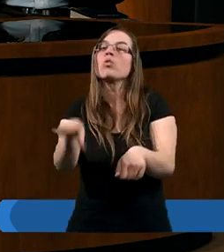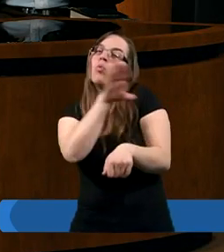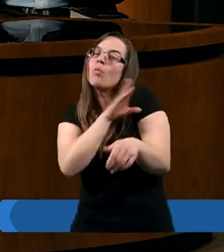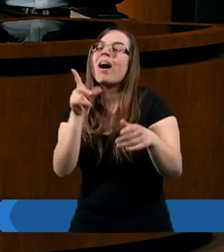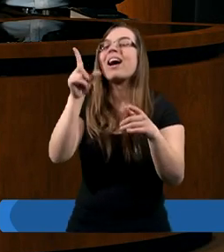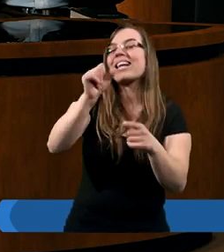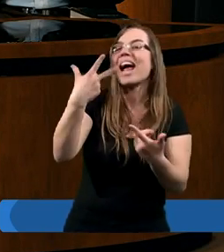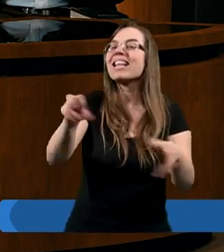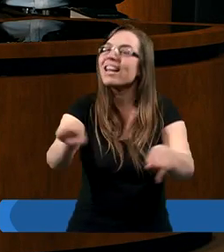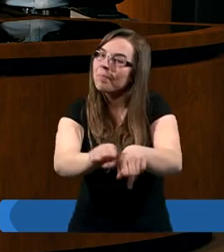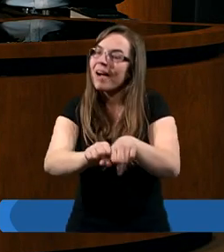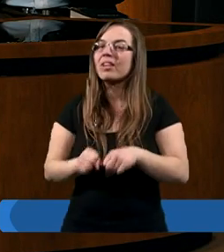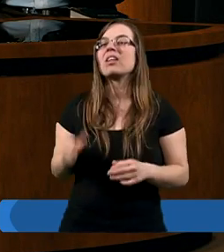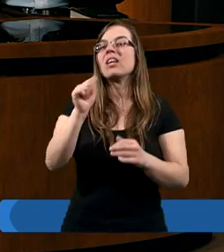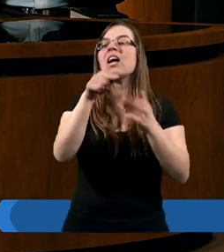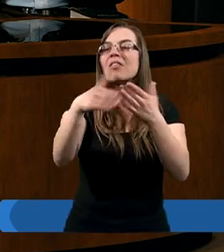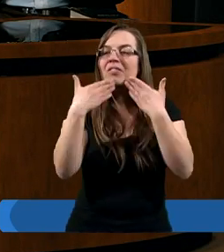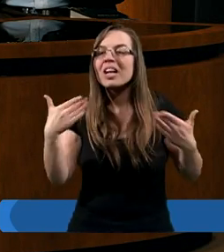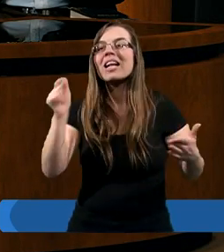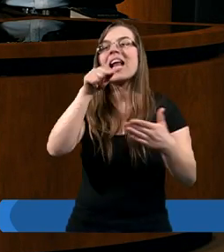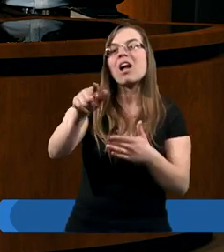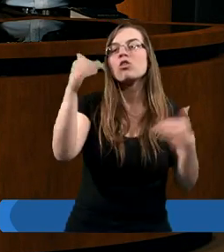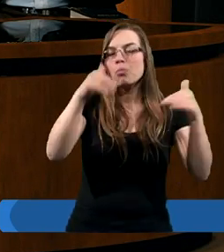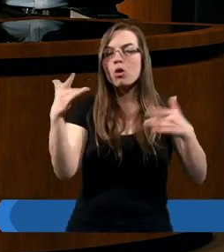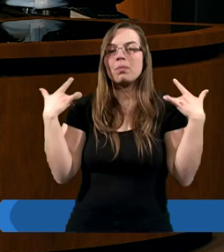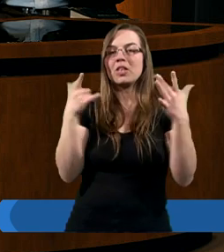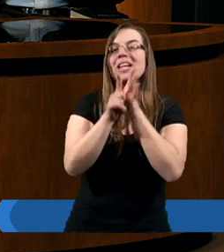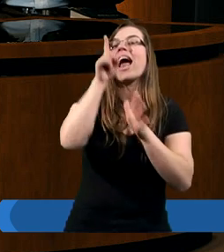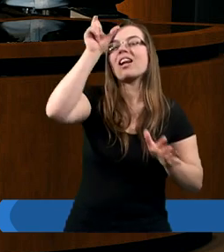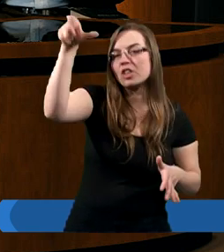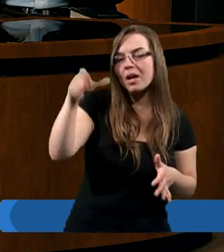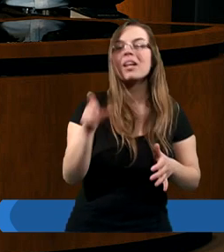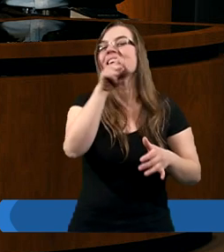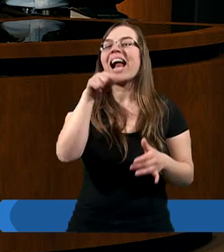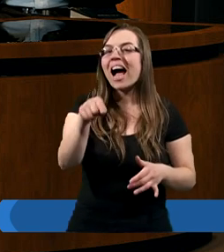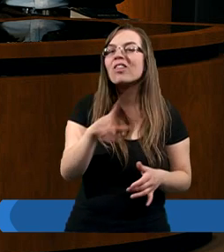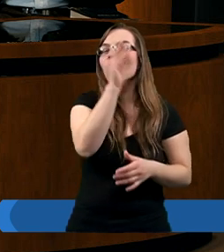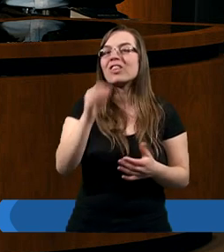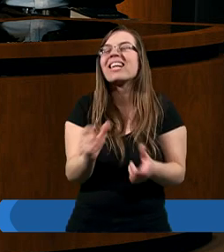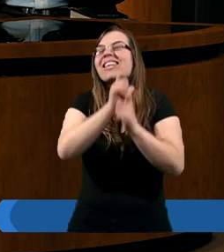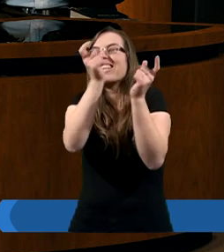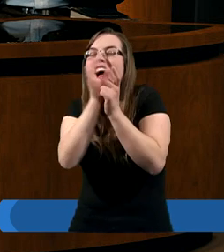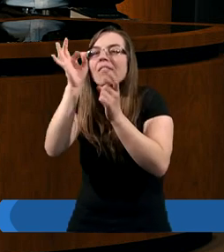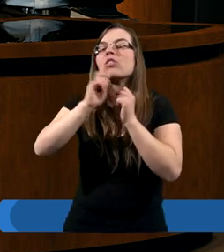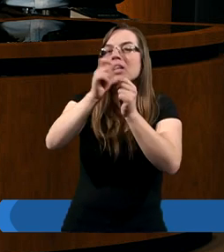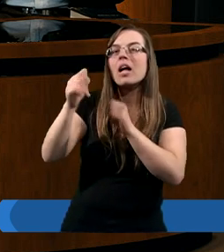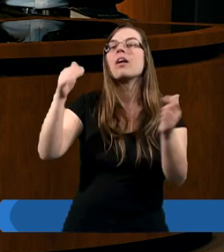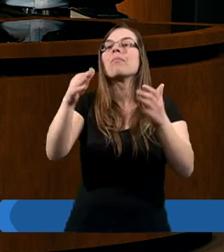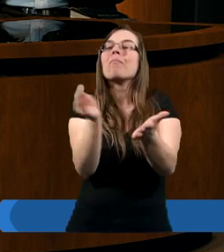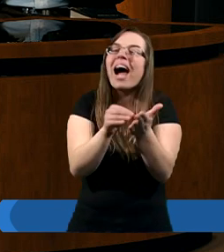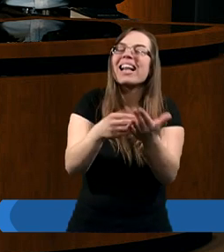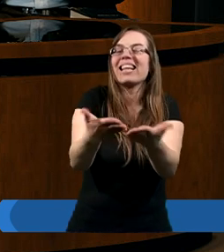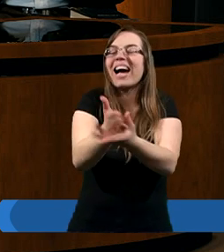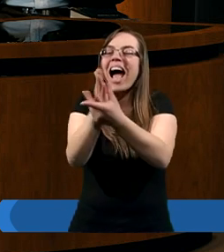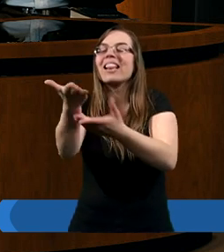umarł za niesprawiedliwych, za to, że dzięki Jego ofierze możemy żyć dla Ciebie i za to, że w Słowie swoim dałeś tyle praktycznych